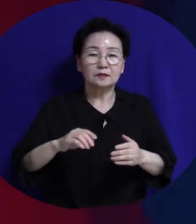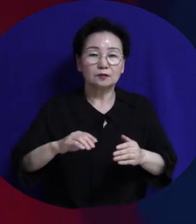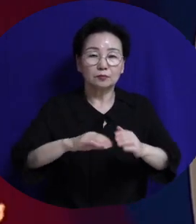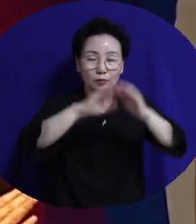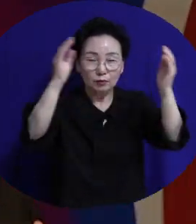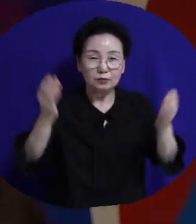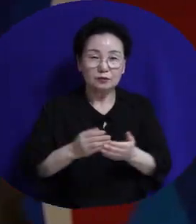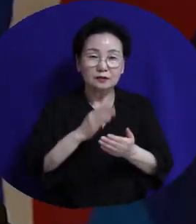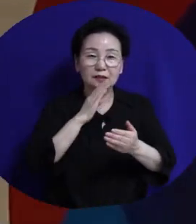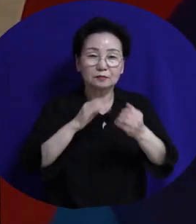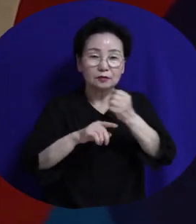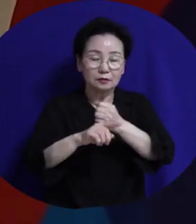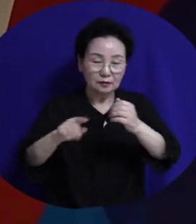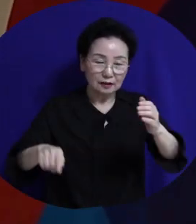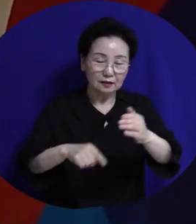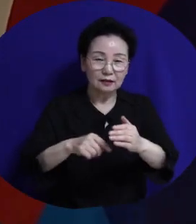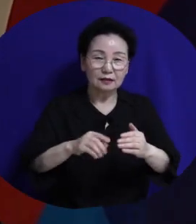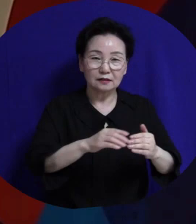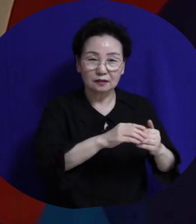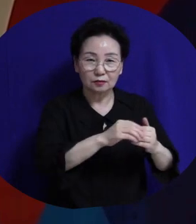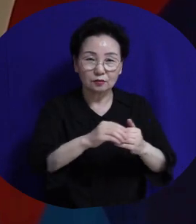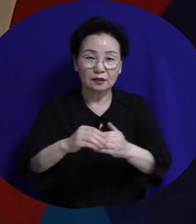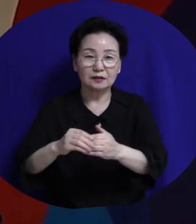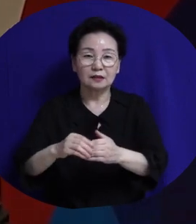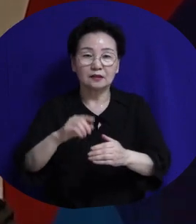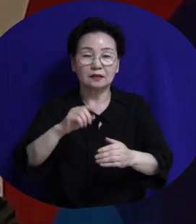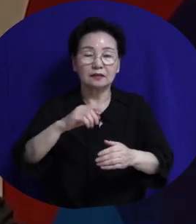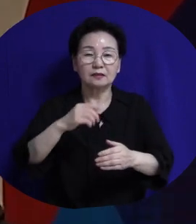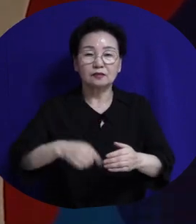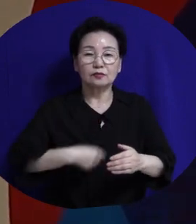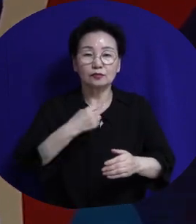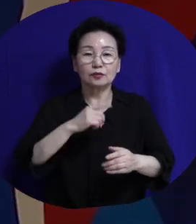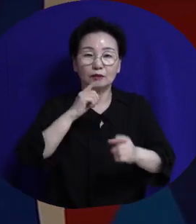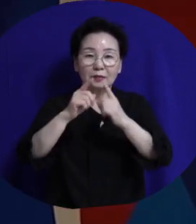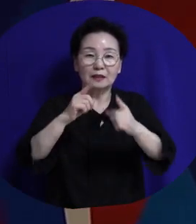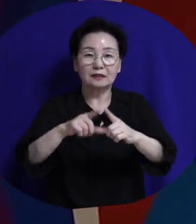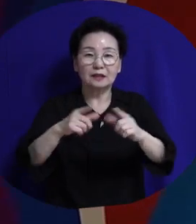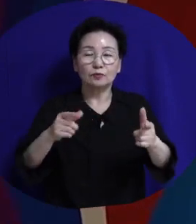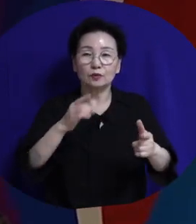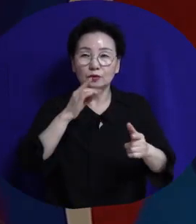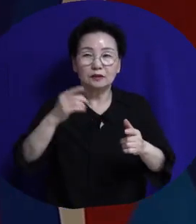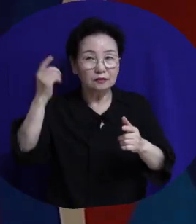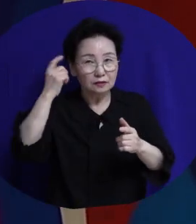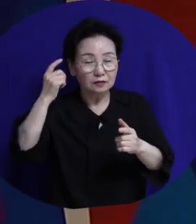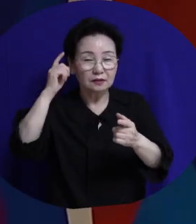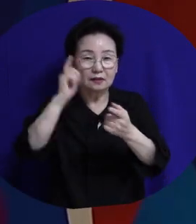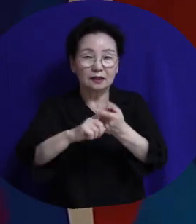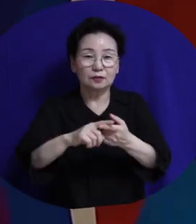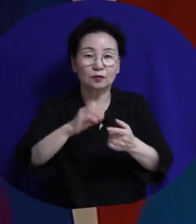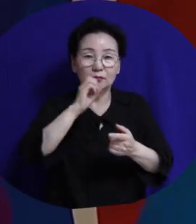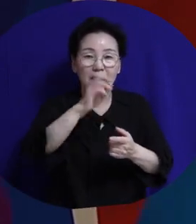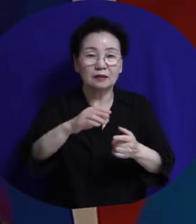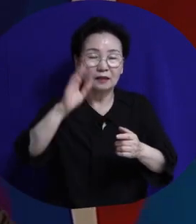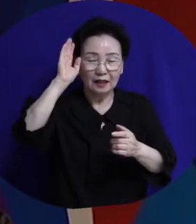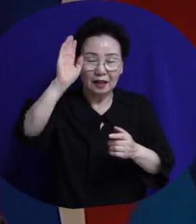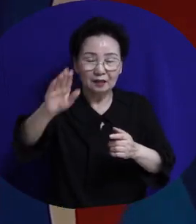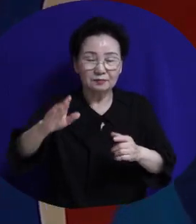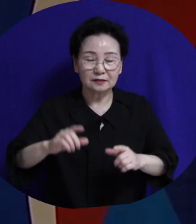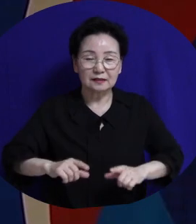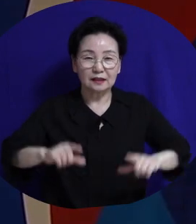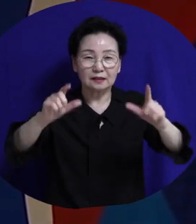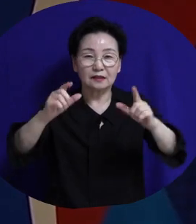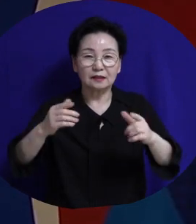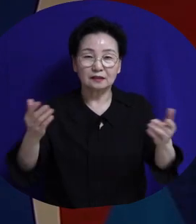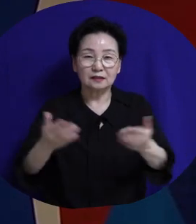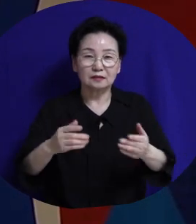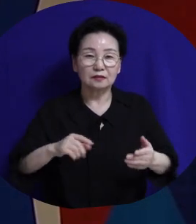가운데로 인도하시리니 그가 자의로 말하지 않고 오직 듣는 것을 말하시며 장래일을 너희에게